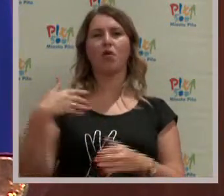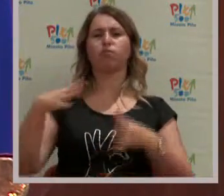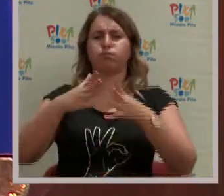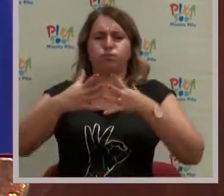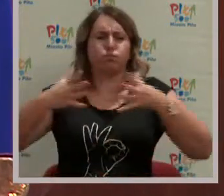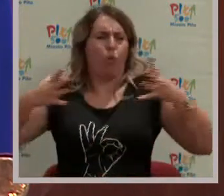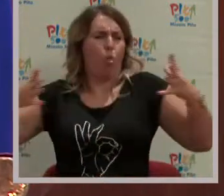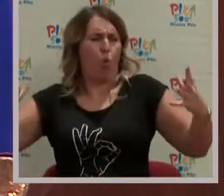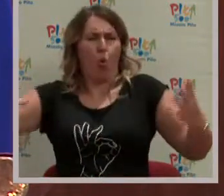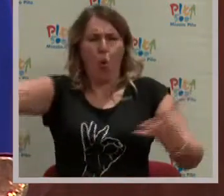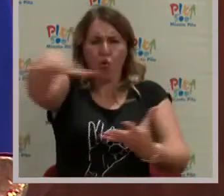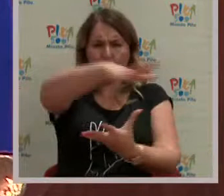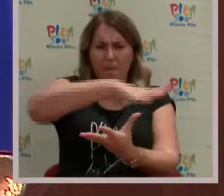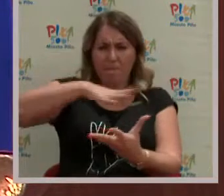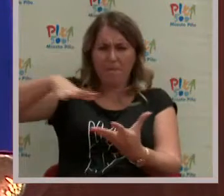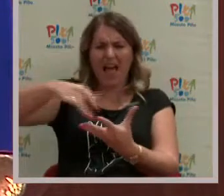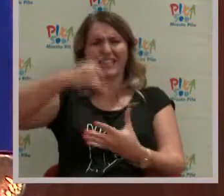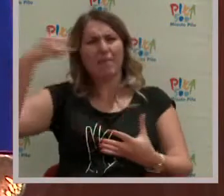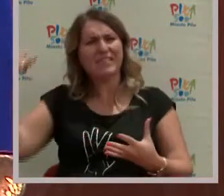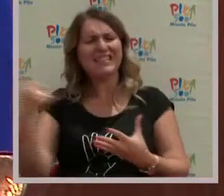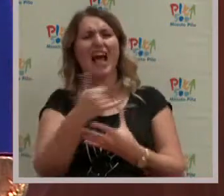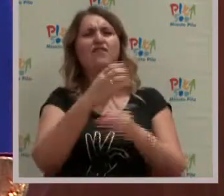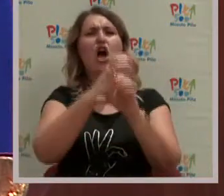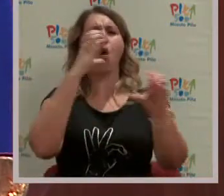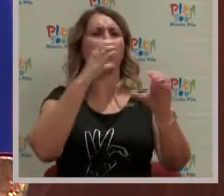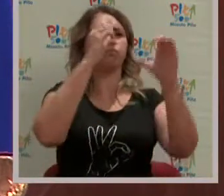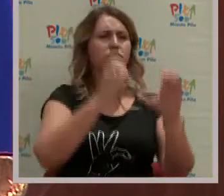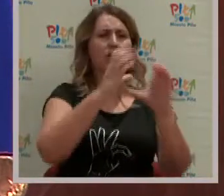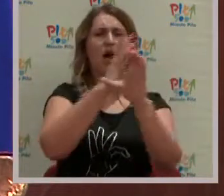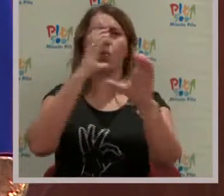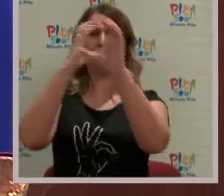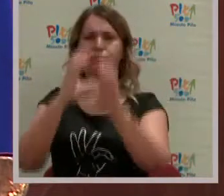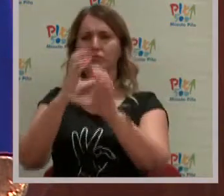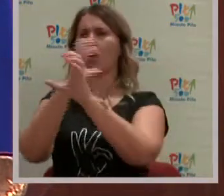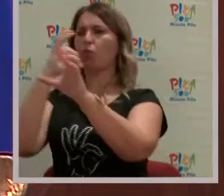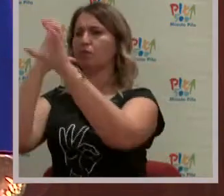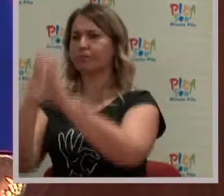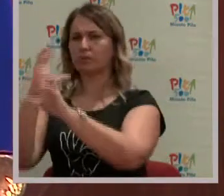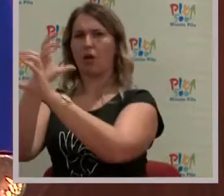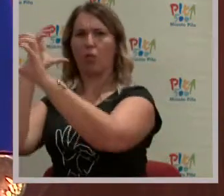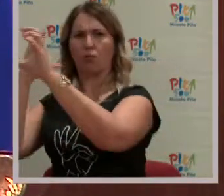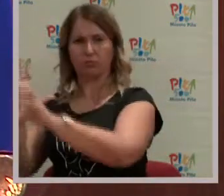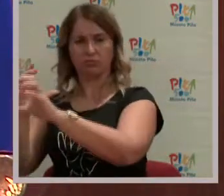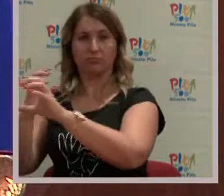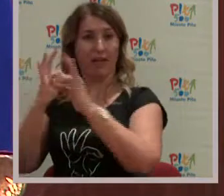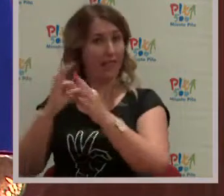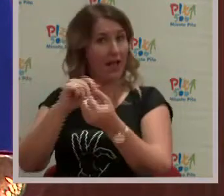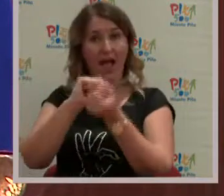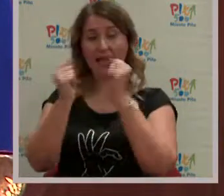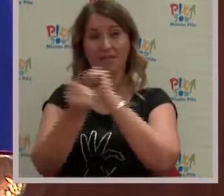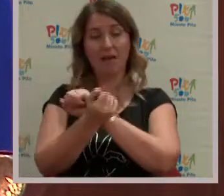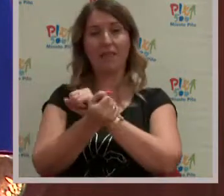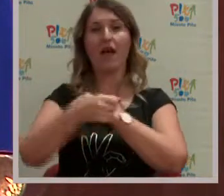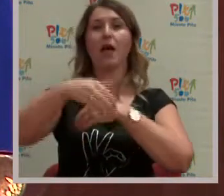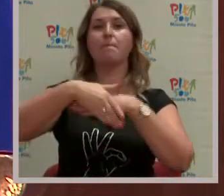głównie jako miejsce postoi autobusów. Te autobusy znajdą swoje miejsce prawdopodobnie na przyległych terenach